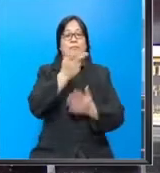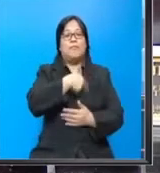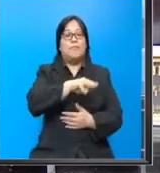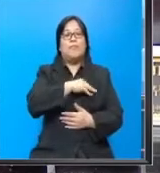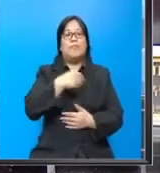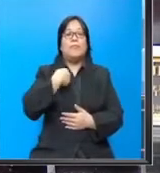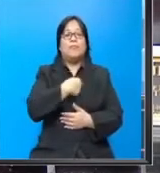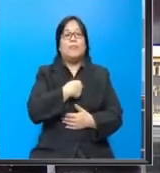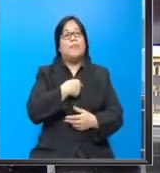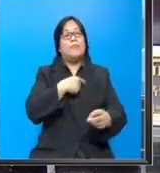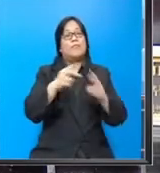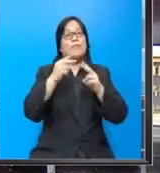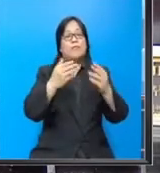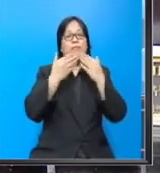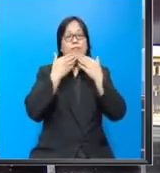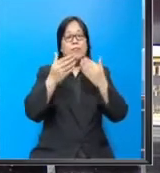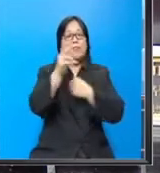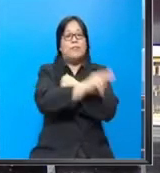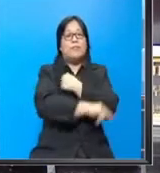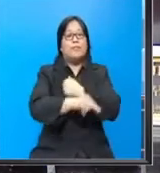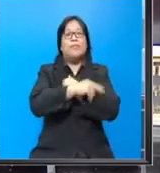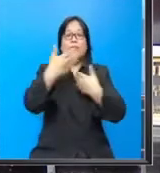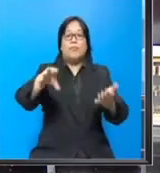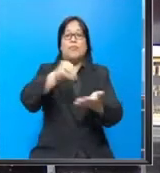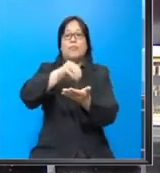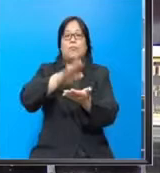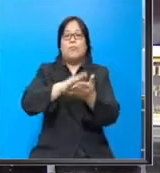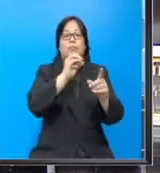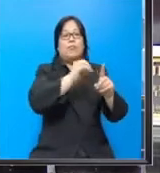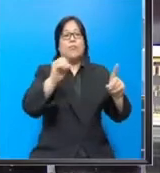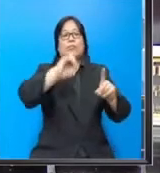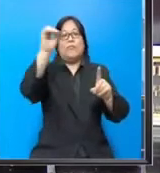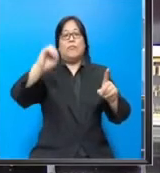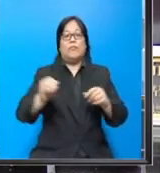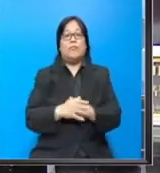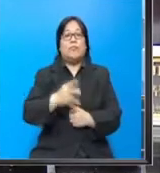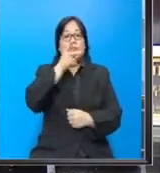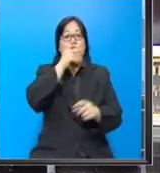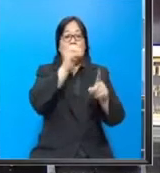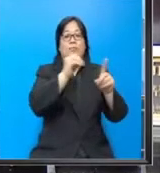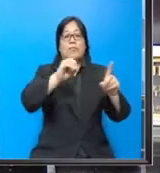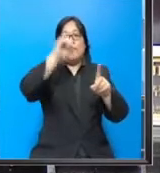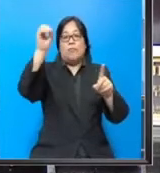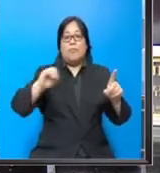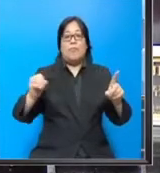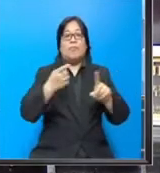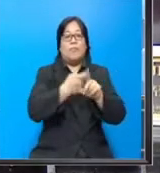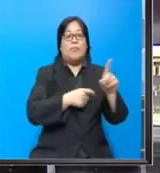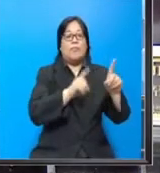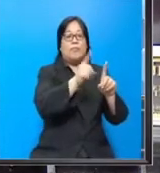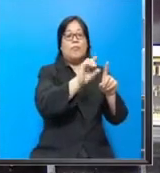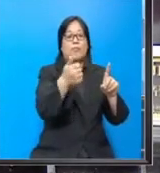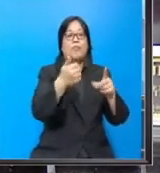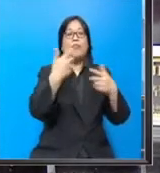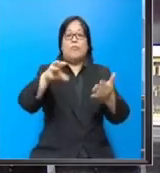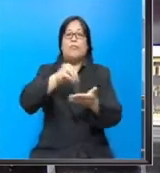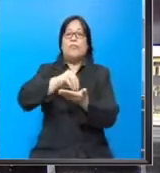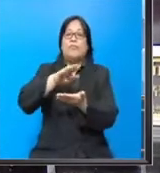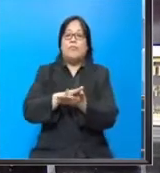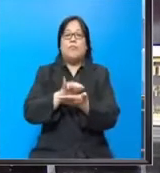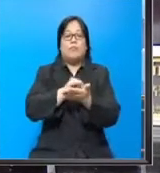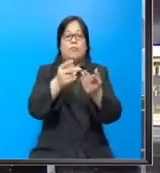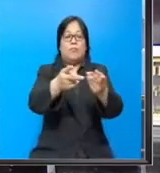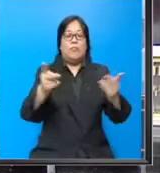kementerian Kita merekam penghargaan pada negeri yang telah mewakilkan 100 Kedah 100 kawasan Nepal 110.000 telah diwartakan